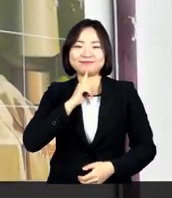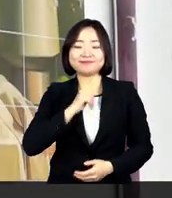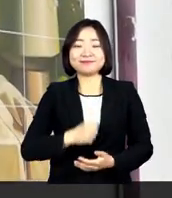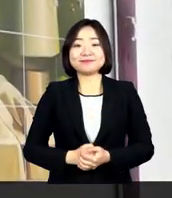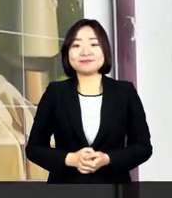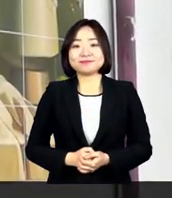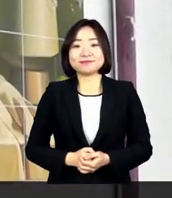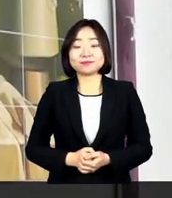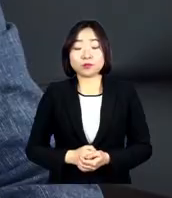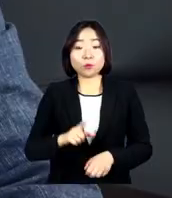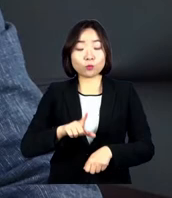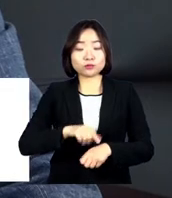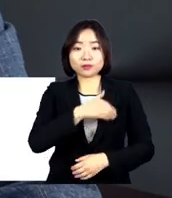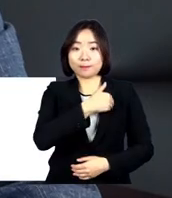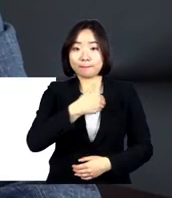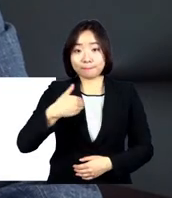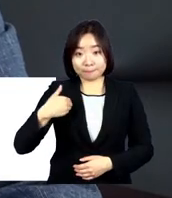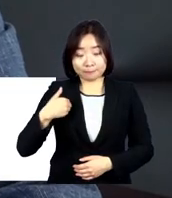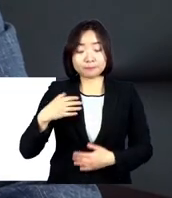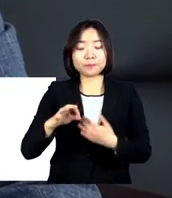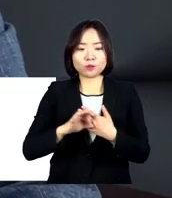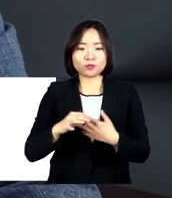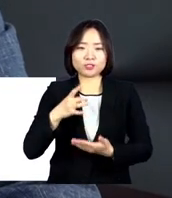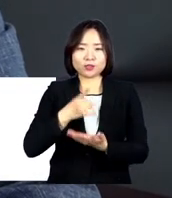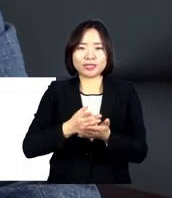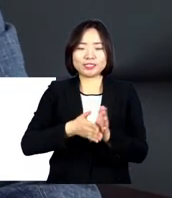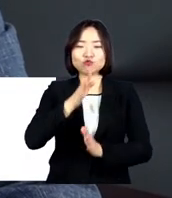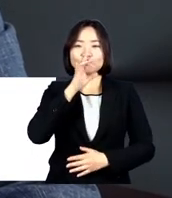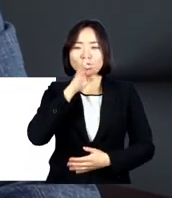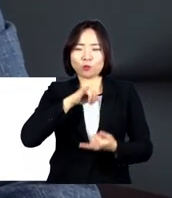밝혔습니다. 그래서 시간이 되시면은 우리